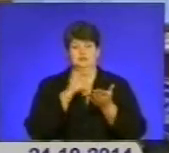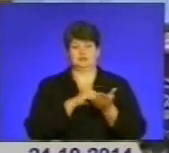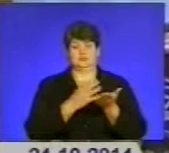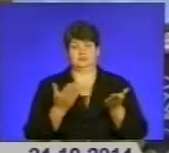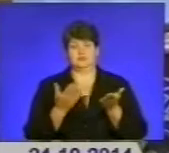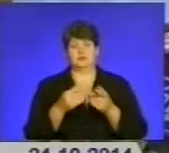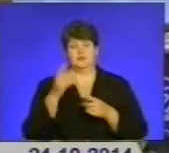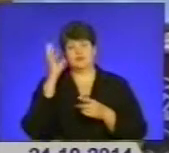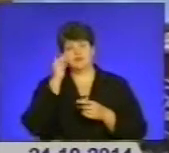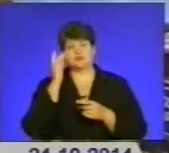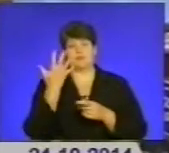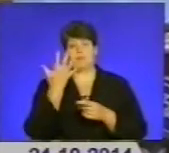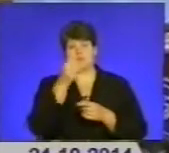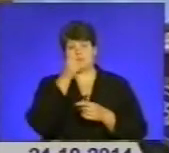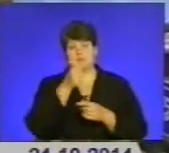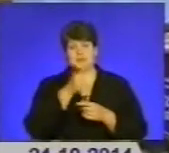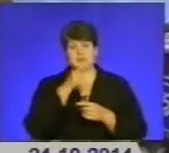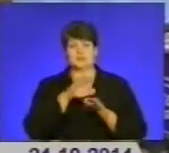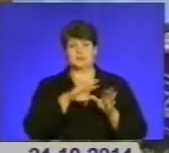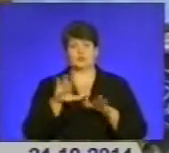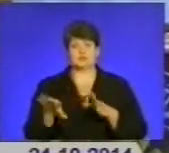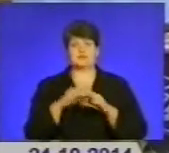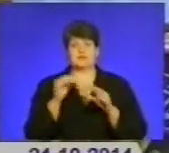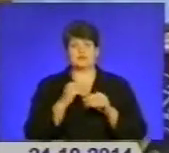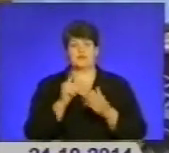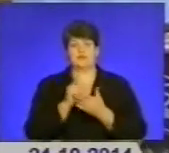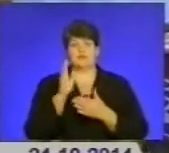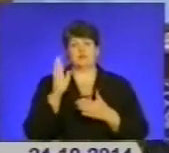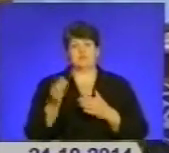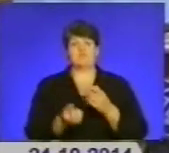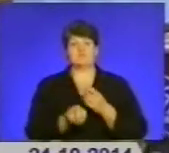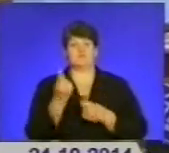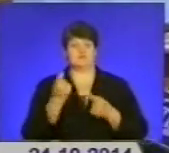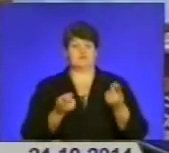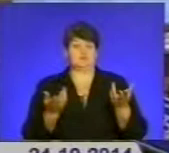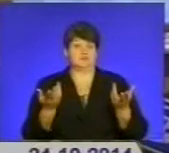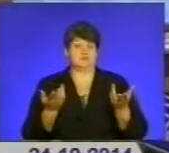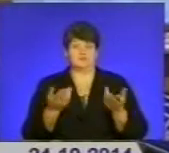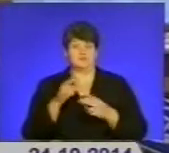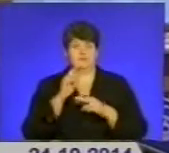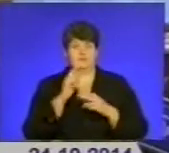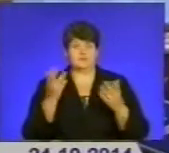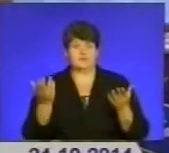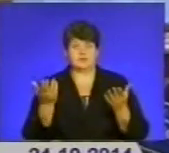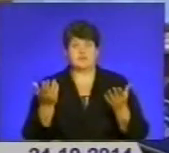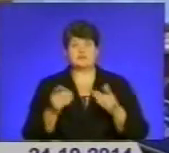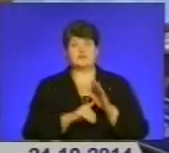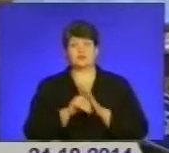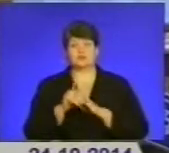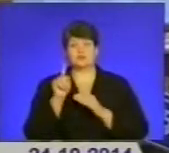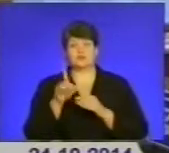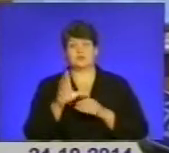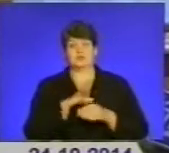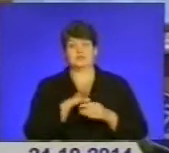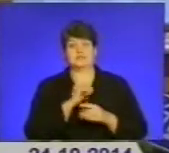що 5 місяців пройшло з виборів, що вони повинні бути на дільницях. Однак виявилось, що це не так. І, значить, спочатку навіть десь була